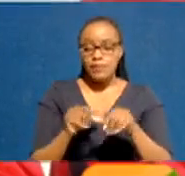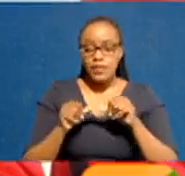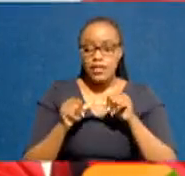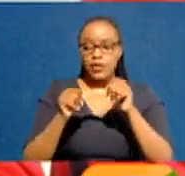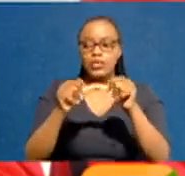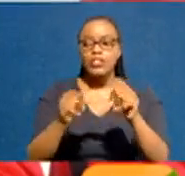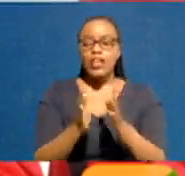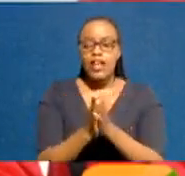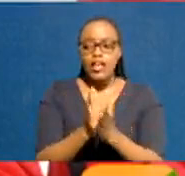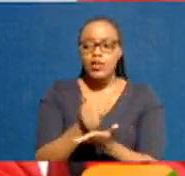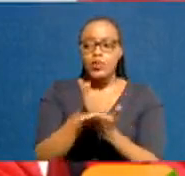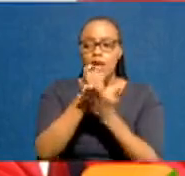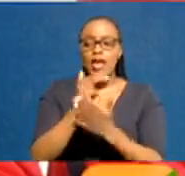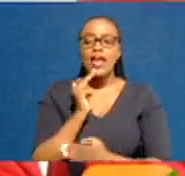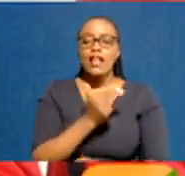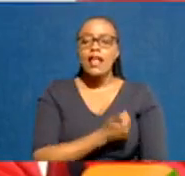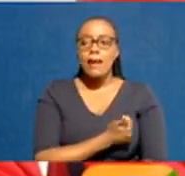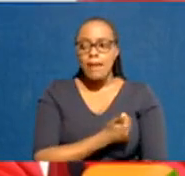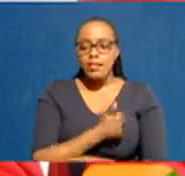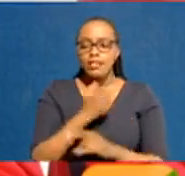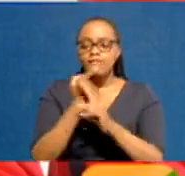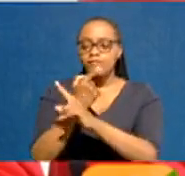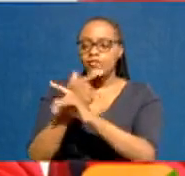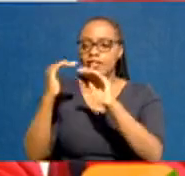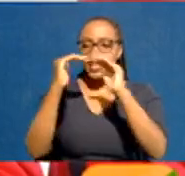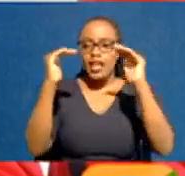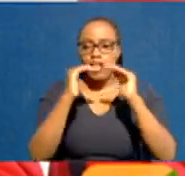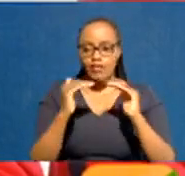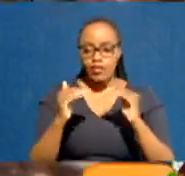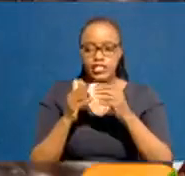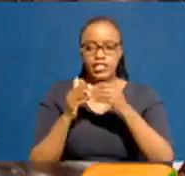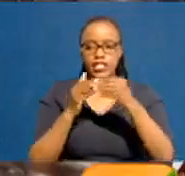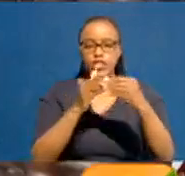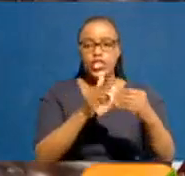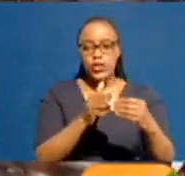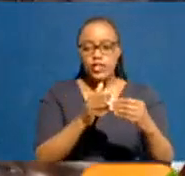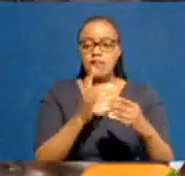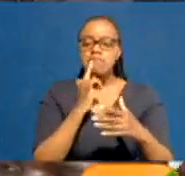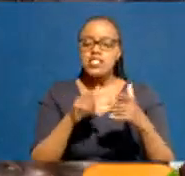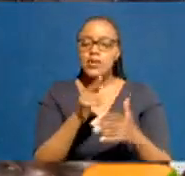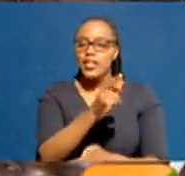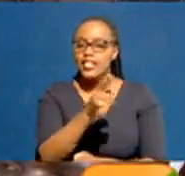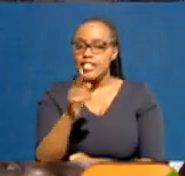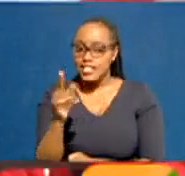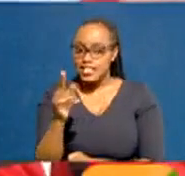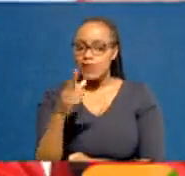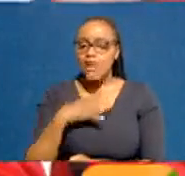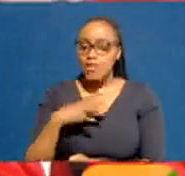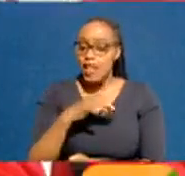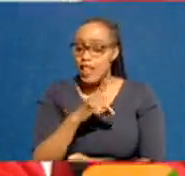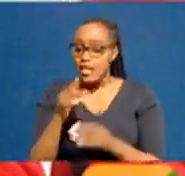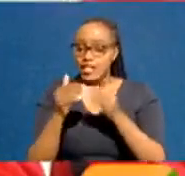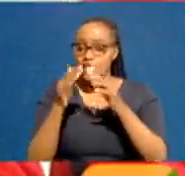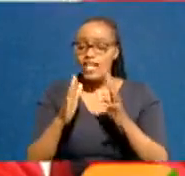wanaendelea na kutusaidia katika viwango zingine za uongozi. Nimesema hawa viongozi